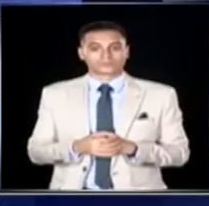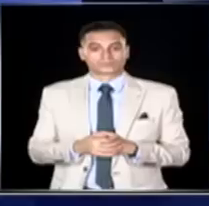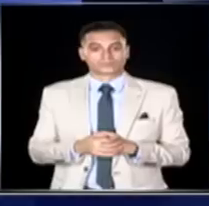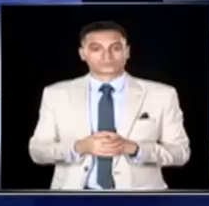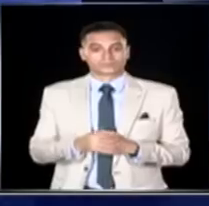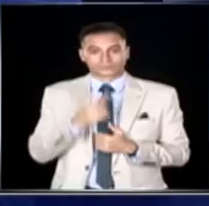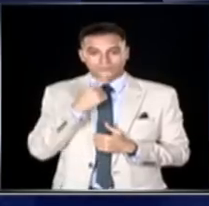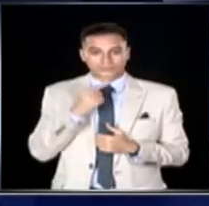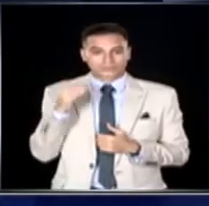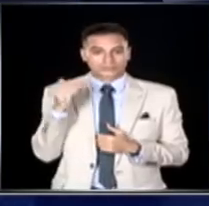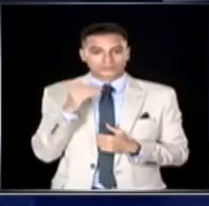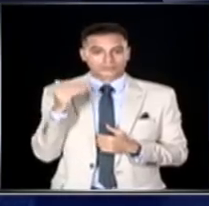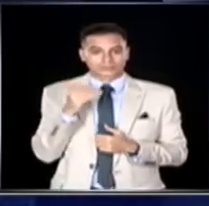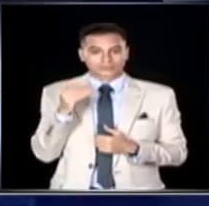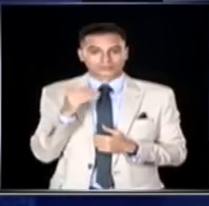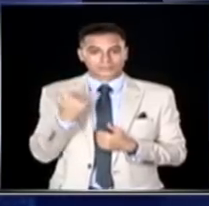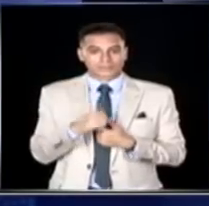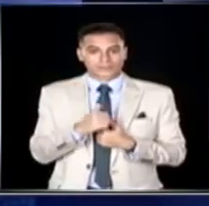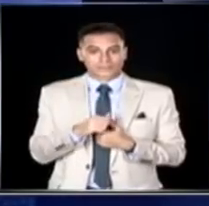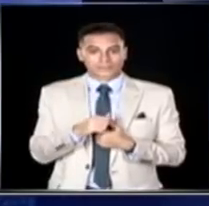فات 7 ثواني